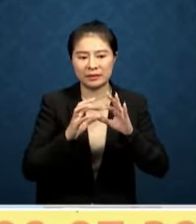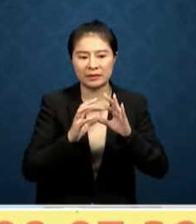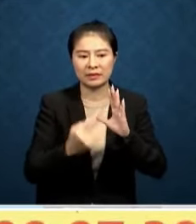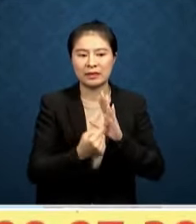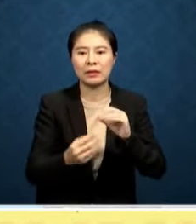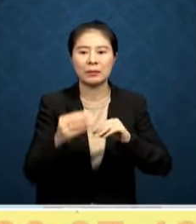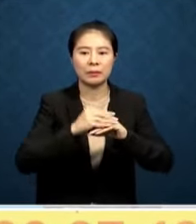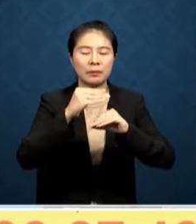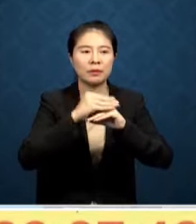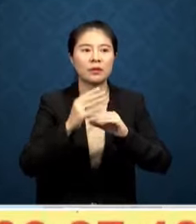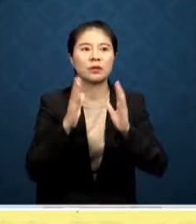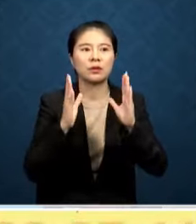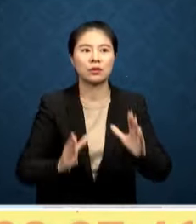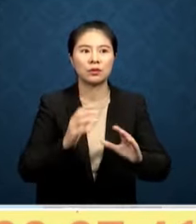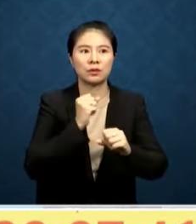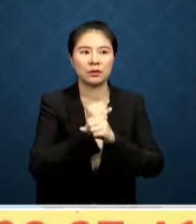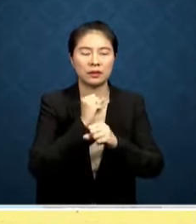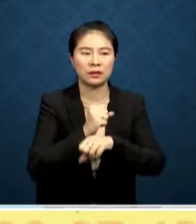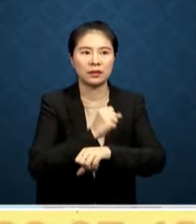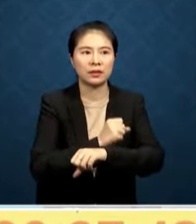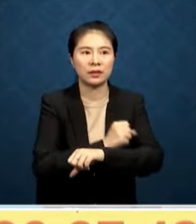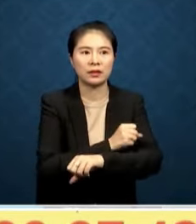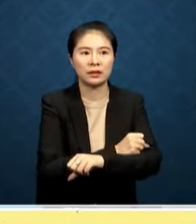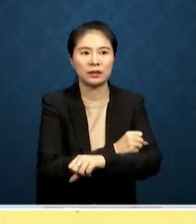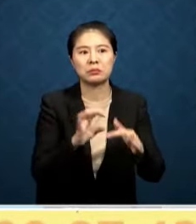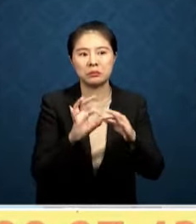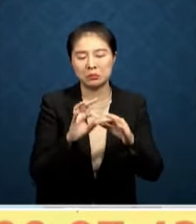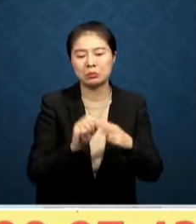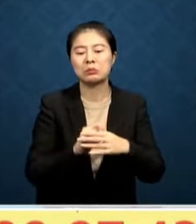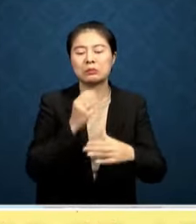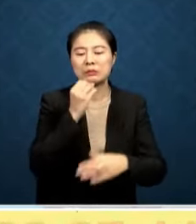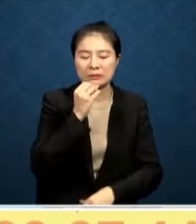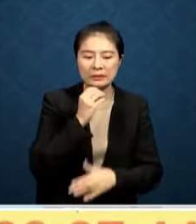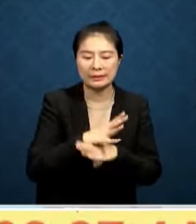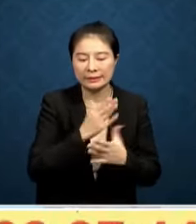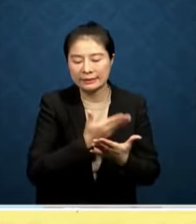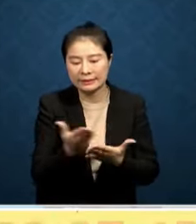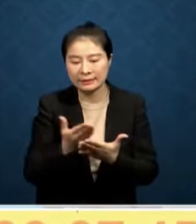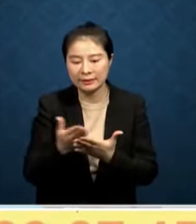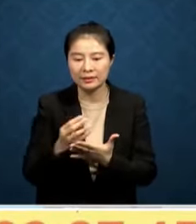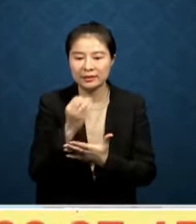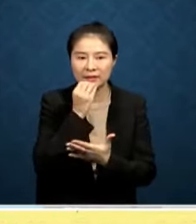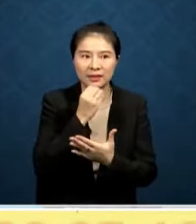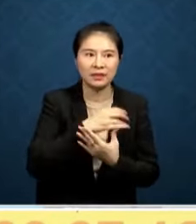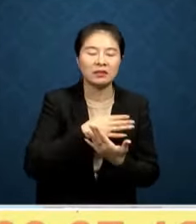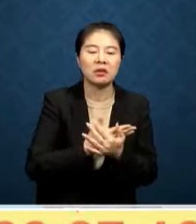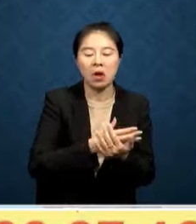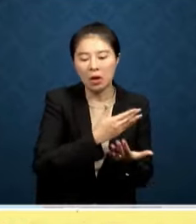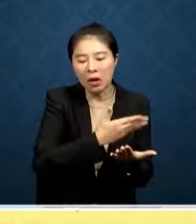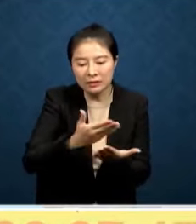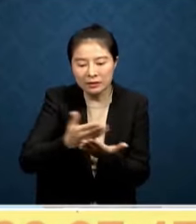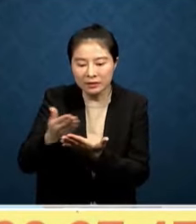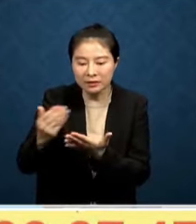แรงงานนะฮะอีกภาคหนึ่งนะครับอีกข้างหนึ่งเนี่ยเขาก็เป็นผู้บริโภคพอผู้บริโภคมีเงินในกระเป๋ามากขึ้นเนี่ยเขาก็ไปจับจ่ายใช้ส